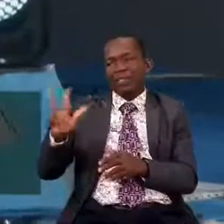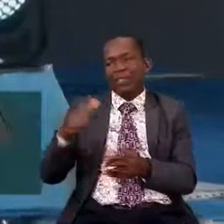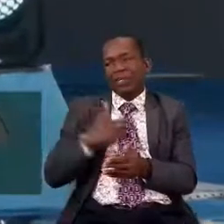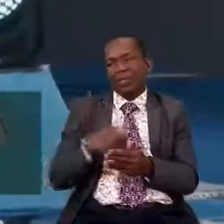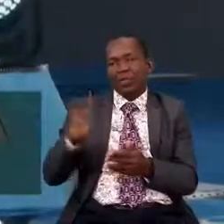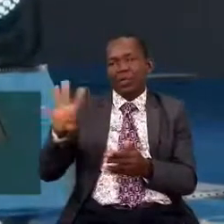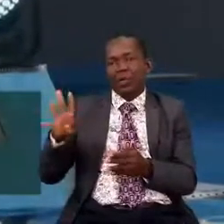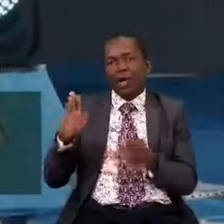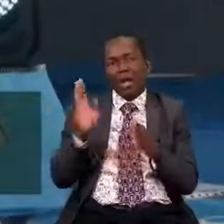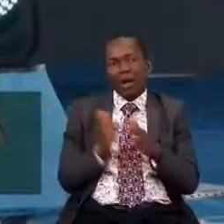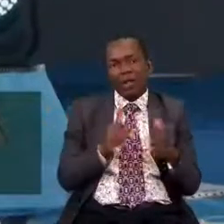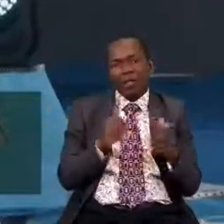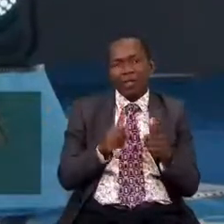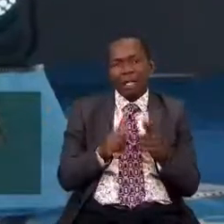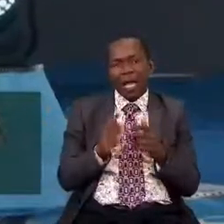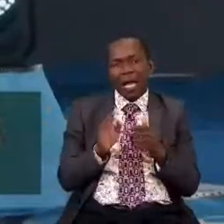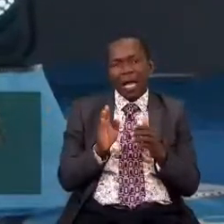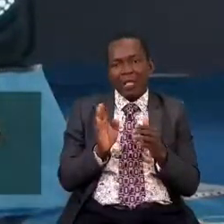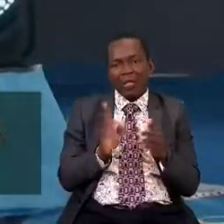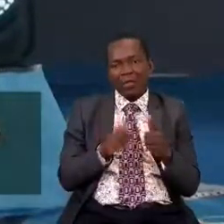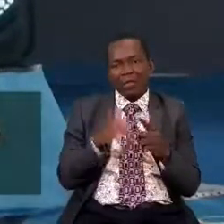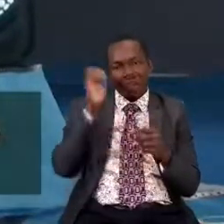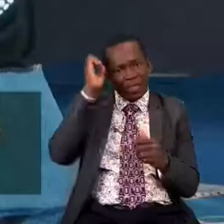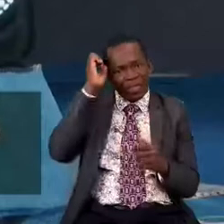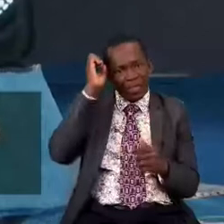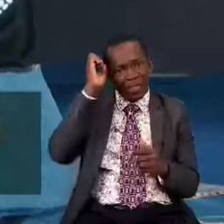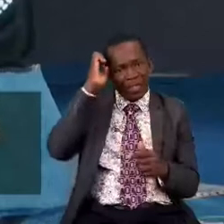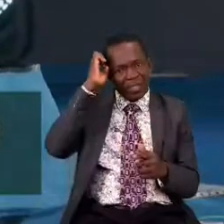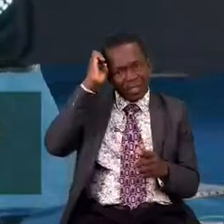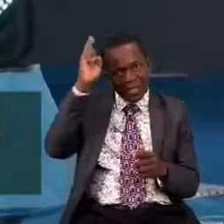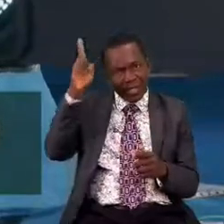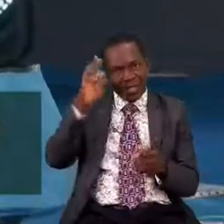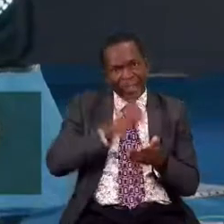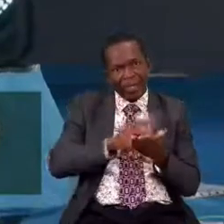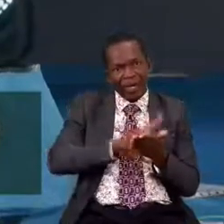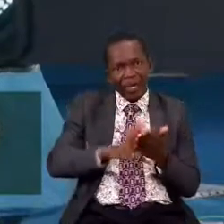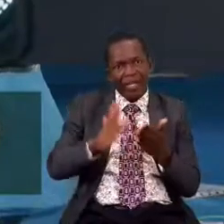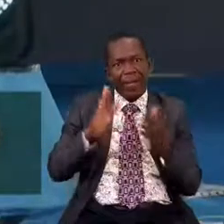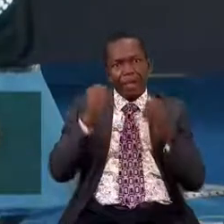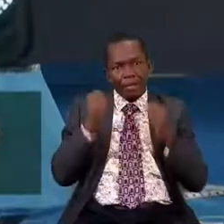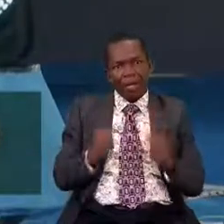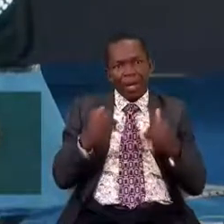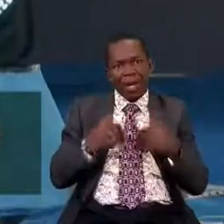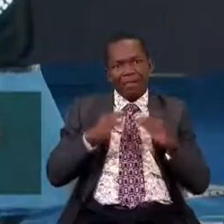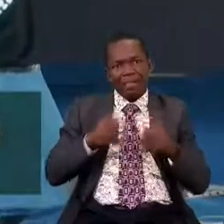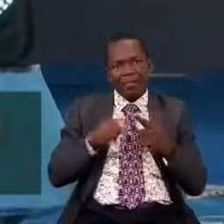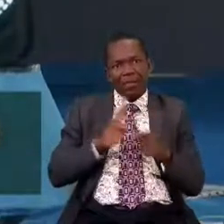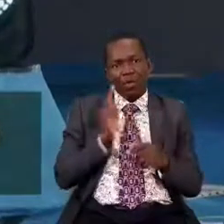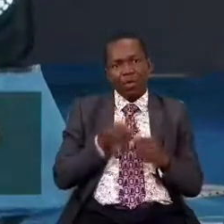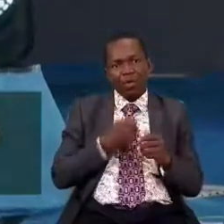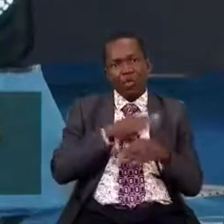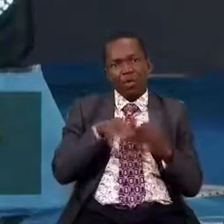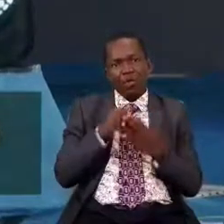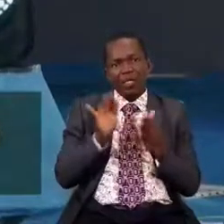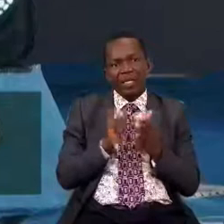1, 3 et 4, tout ce qui contribue à la vie et à la piété, par la connaissance de celui qui nous a